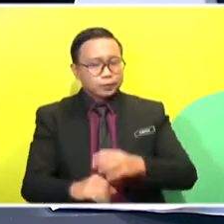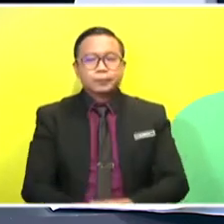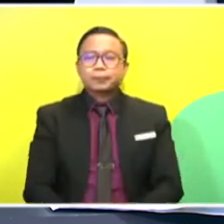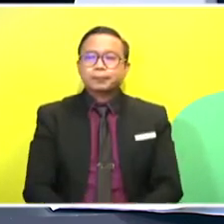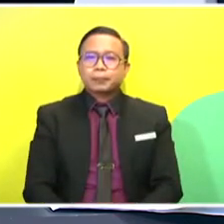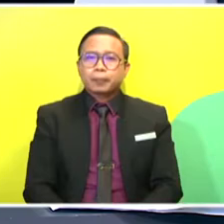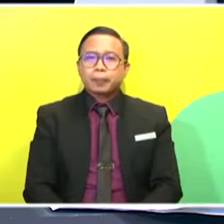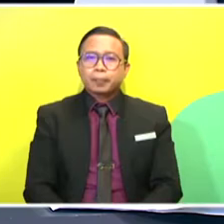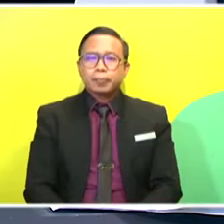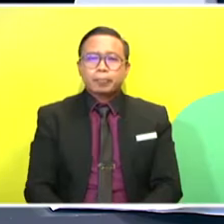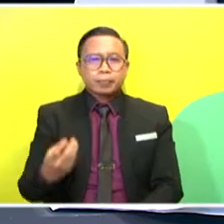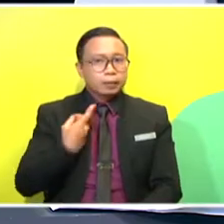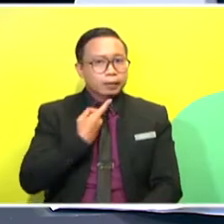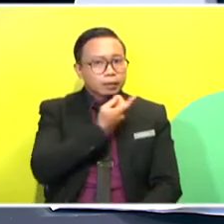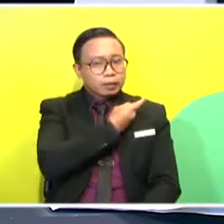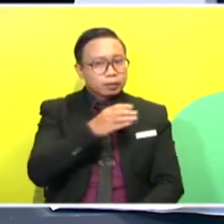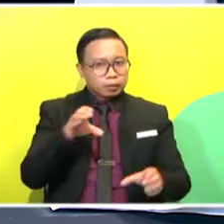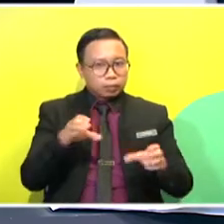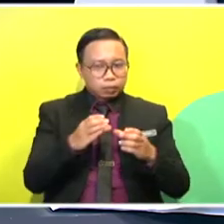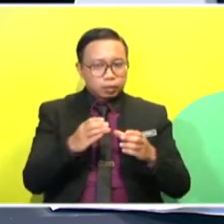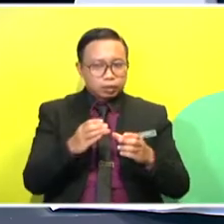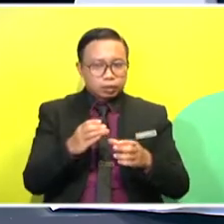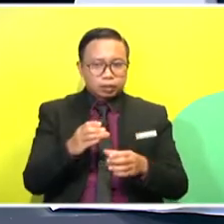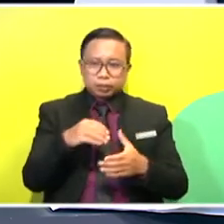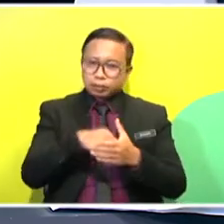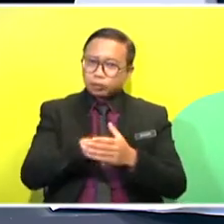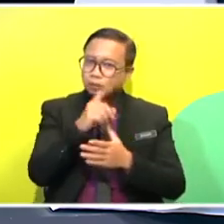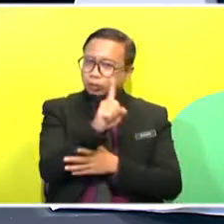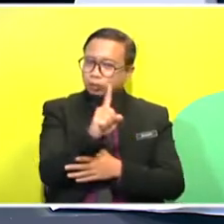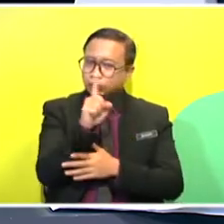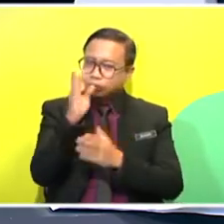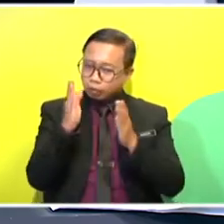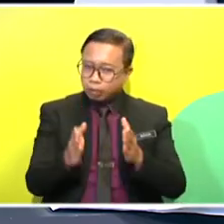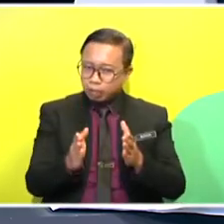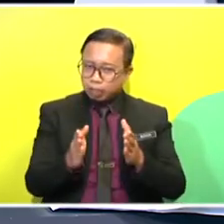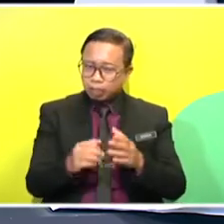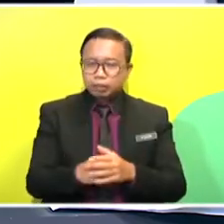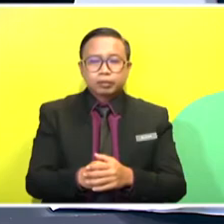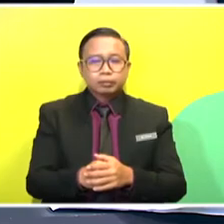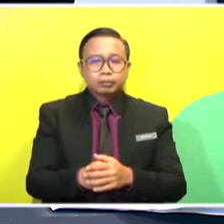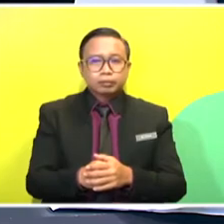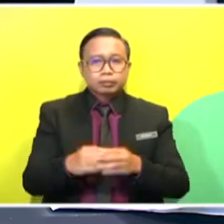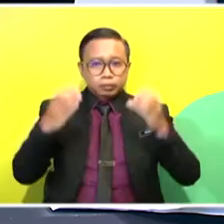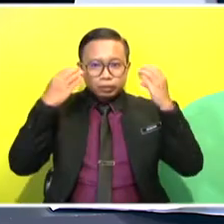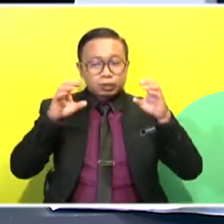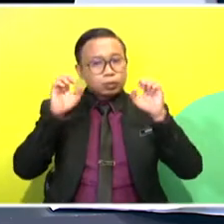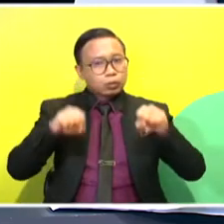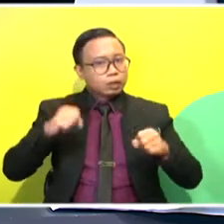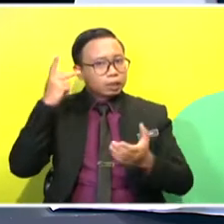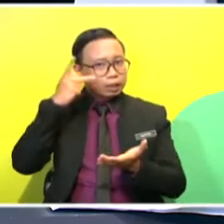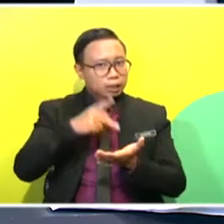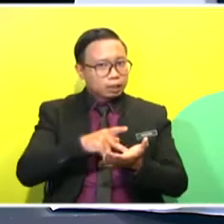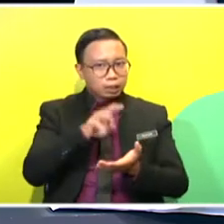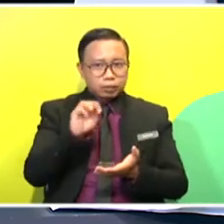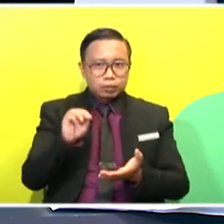buat murid beratur, masuk seorang demi seorang dalam masa yang sama, cikgu boleh mengenal okey siapa